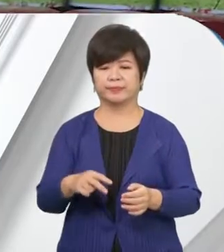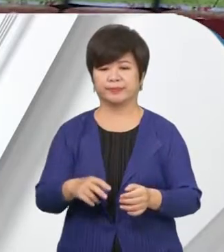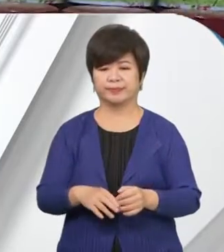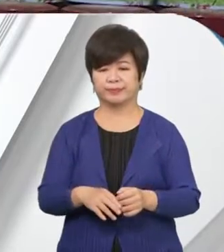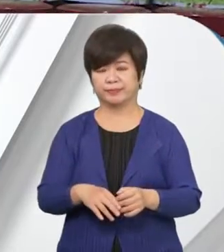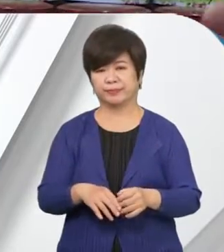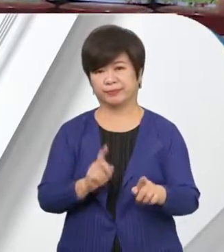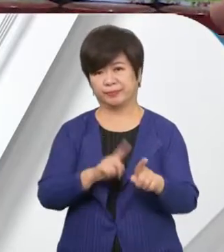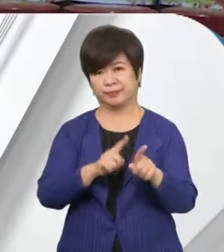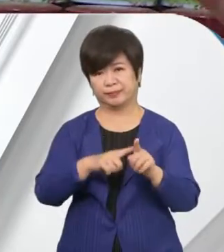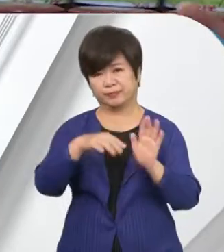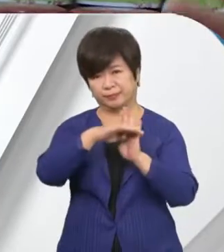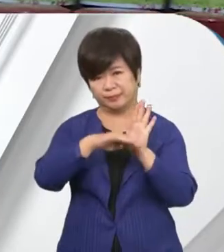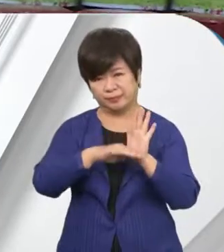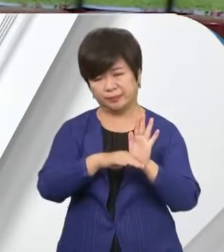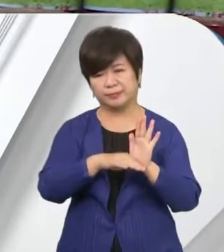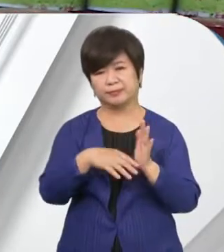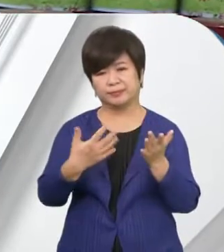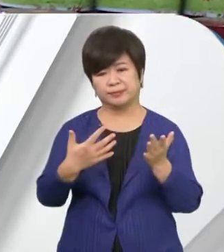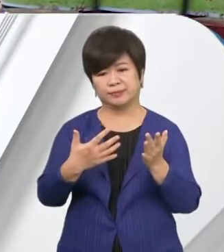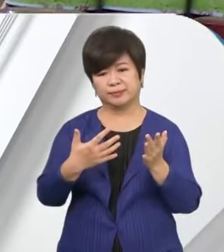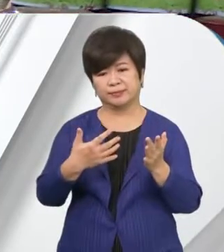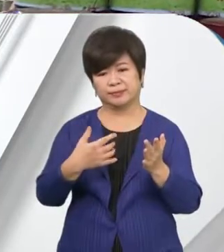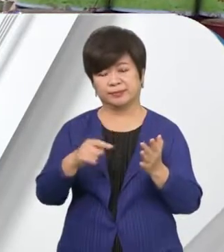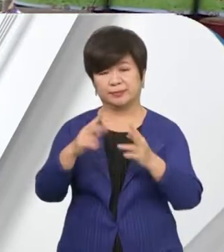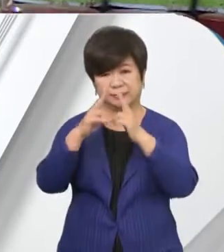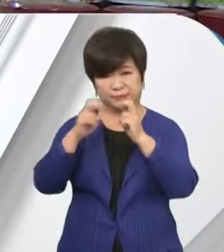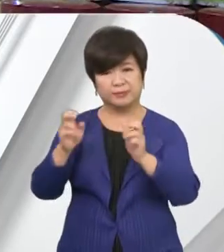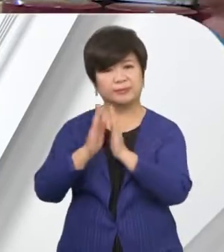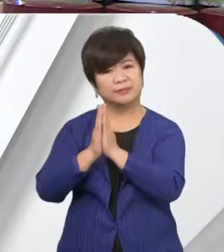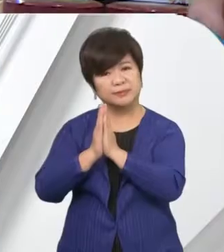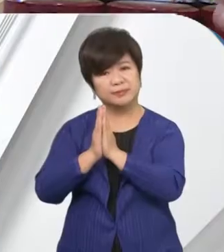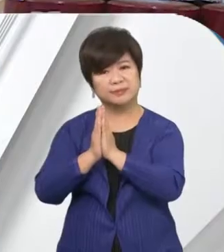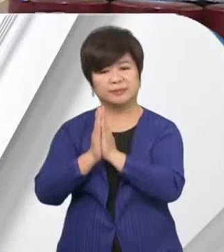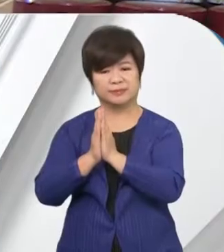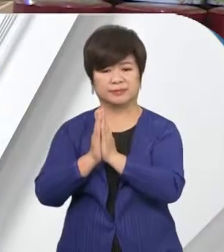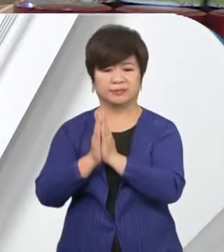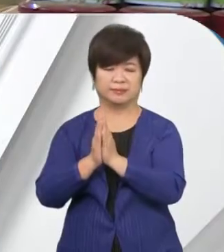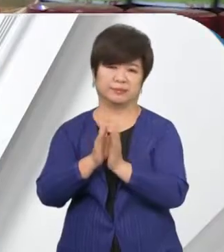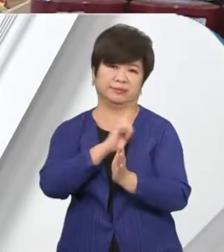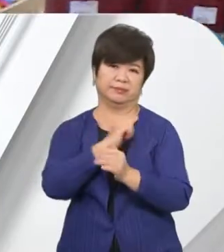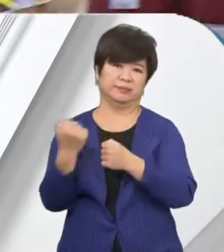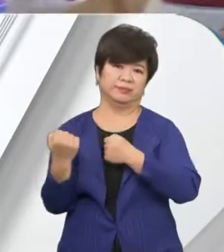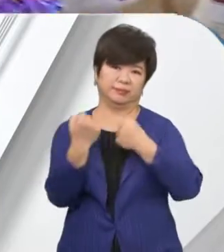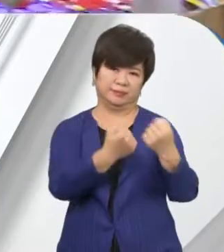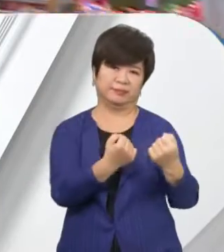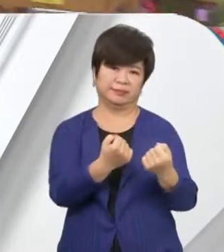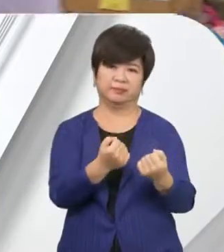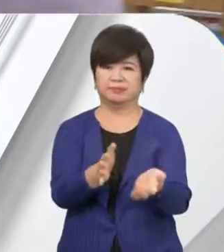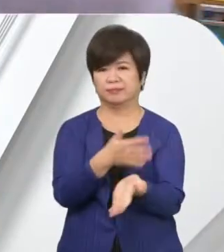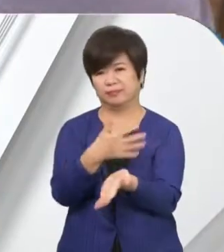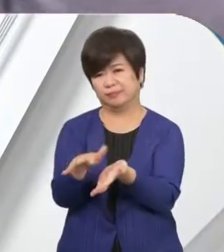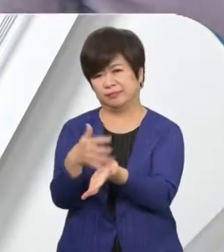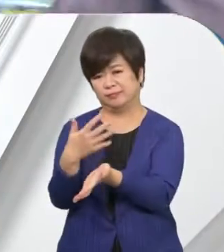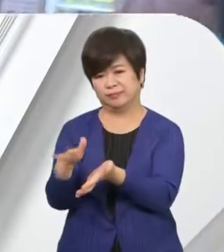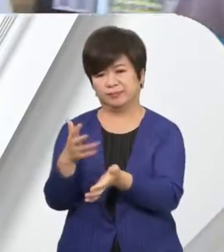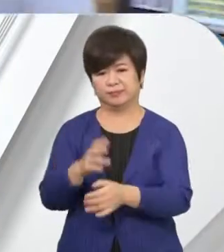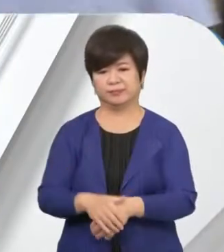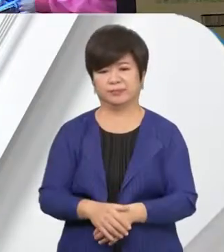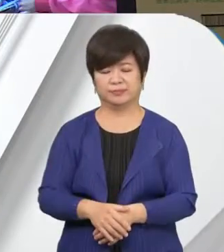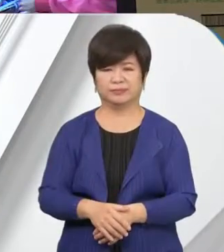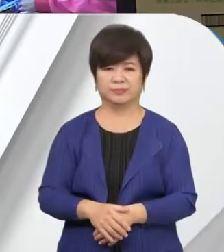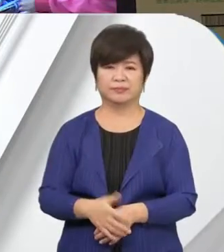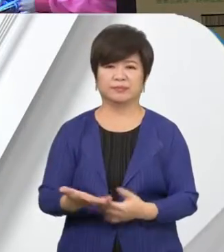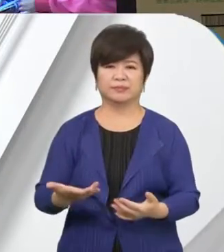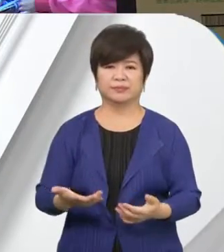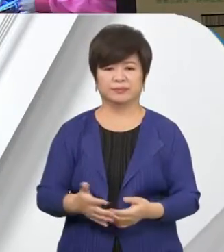程呢、啊，出来逛那个庙宇拜拜啊，就是就自己开车出来， 就出来自己出来玩玩， 哎，对对对， 透气了 哈。对啊